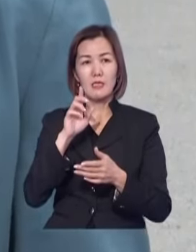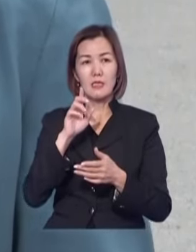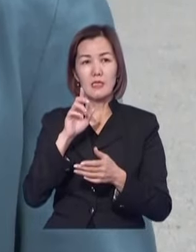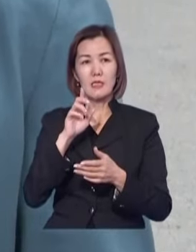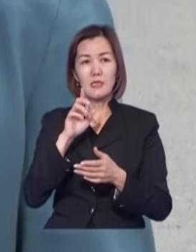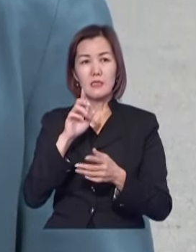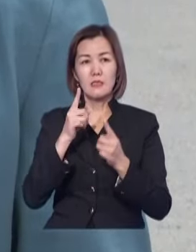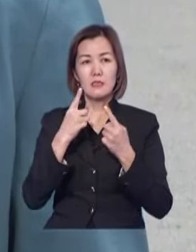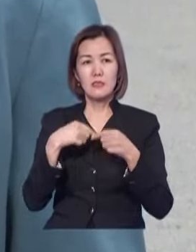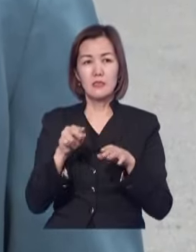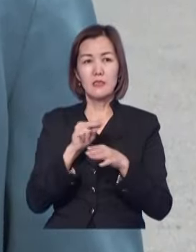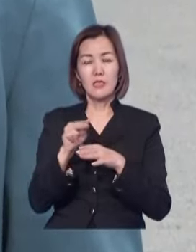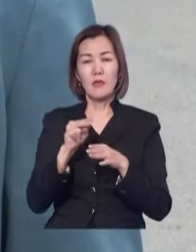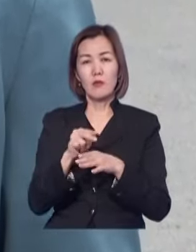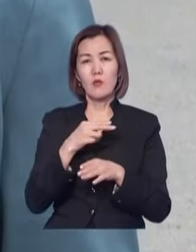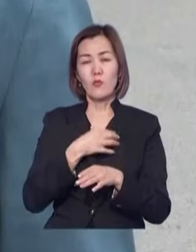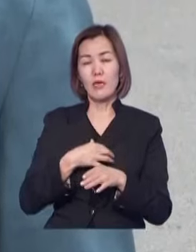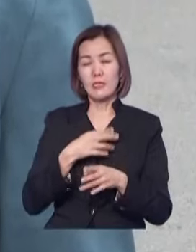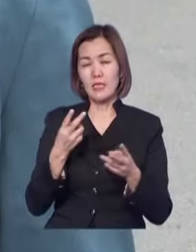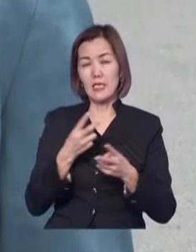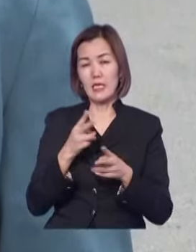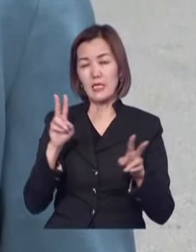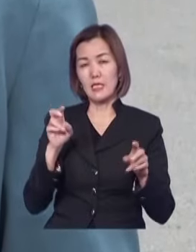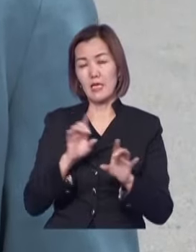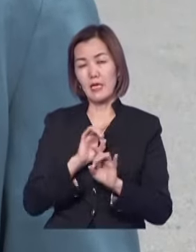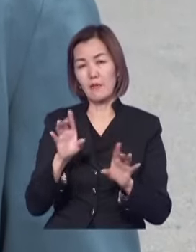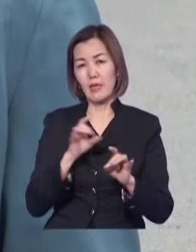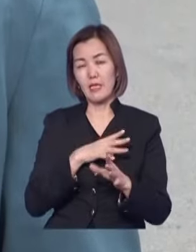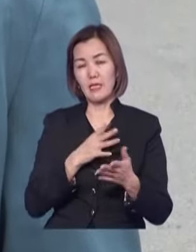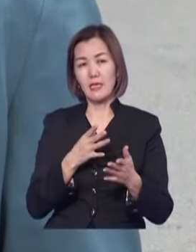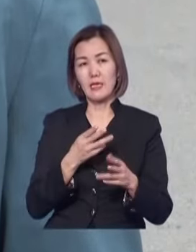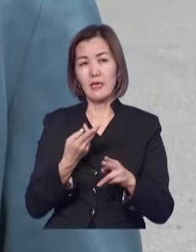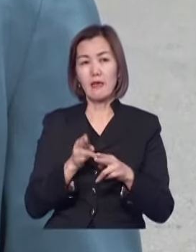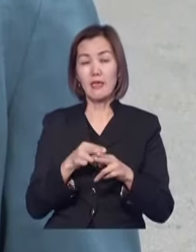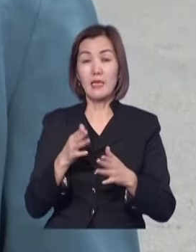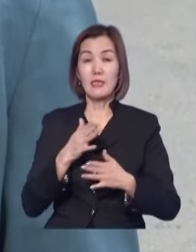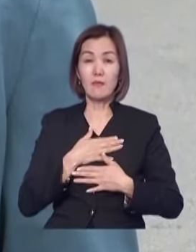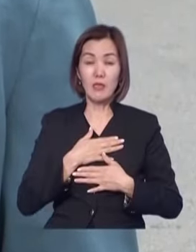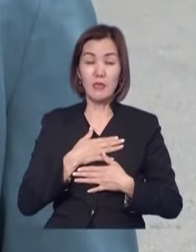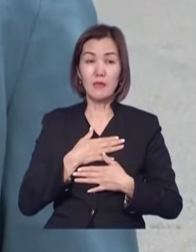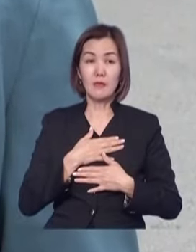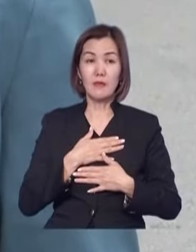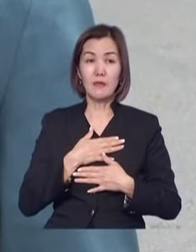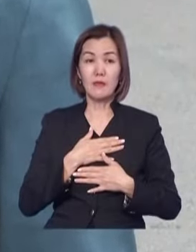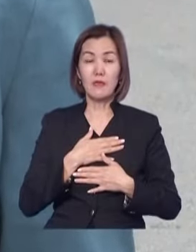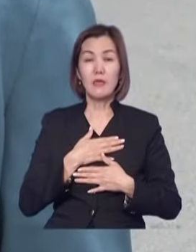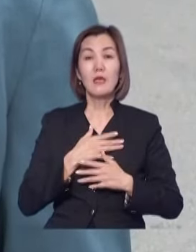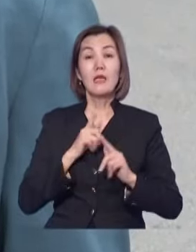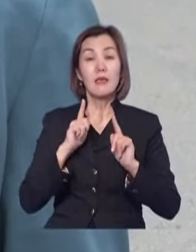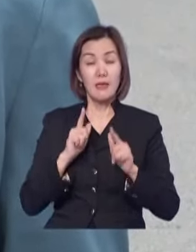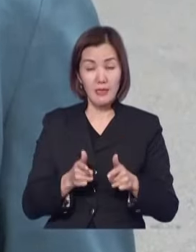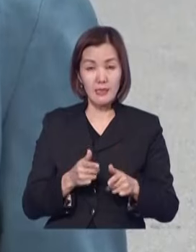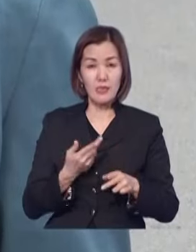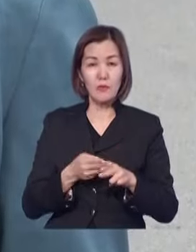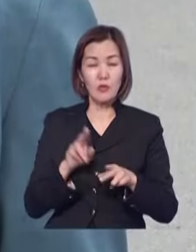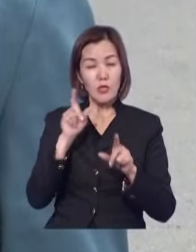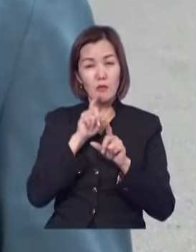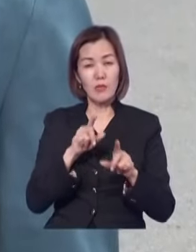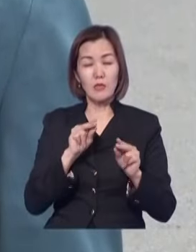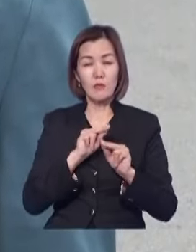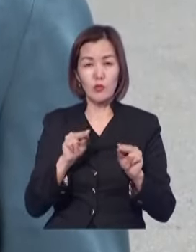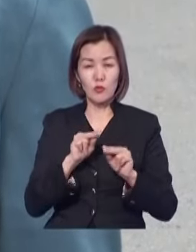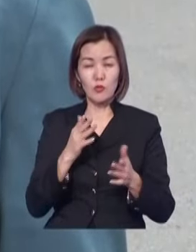бір тұтас мемлекет ретінде тәрбиелеу өте маңызды деген мәселелер айтылып жатты. Яғни мен өзім оған қосыламын, себебі өзім мектепте жұмыс